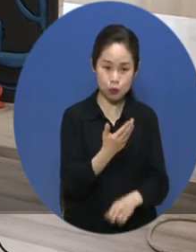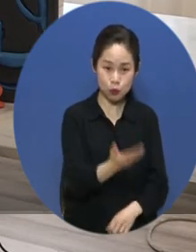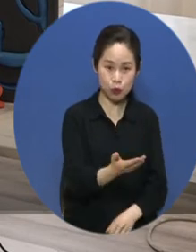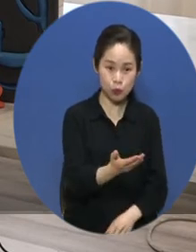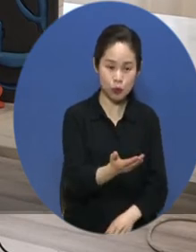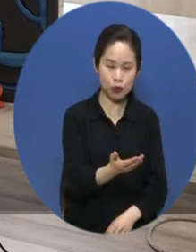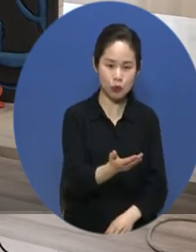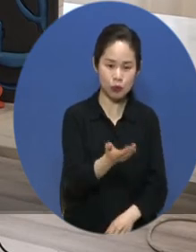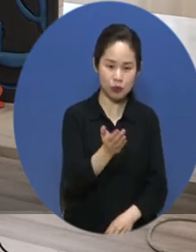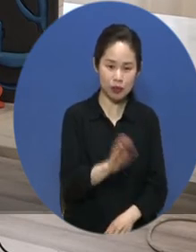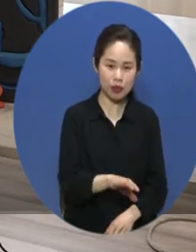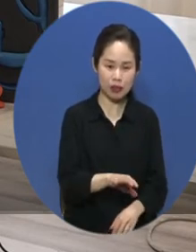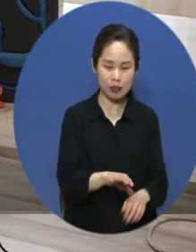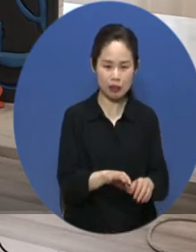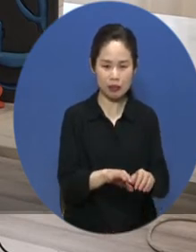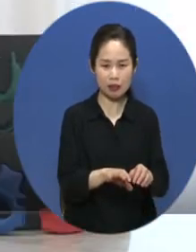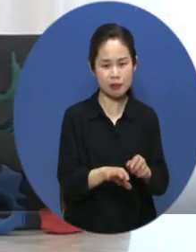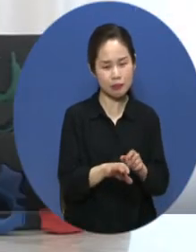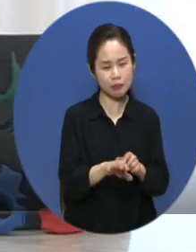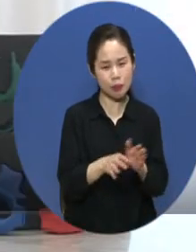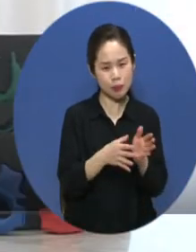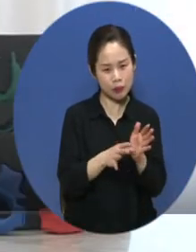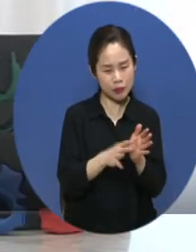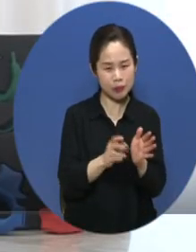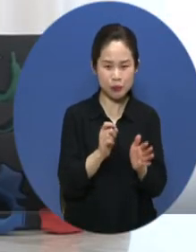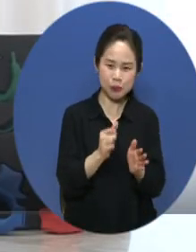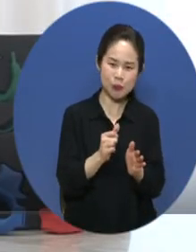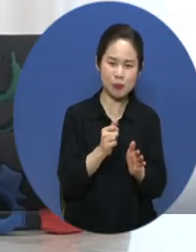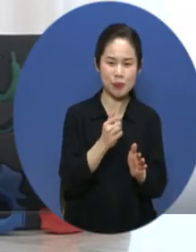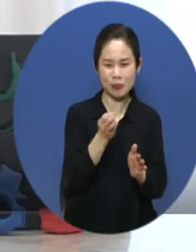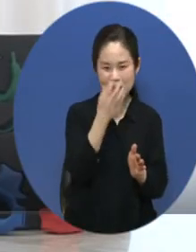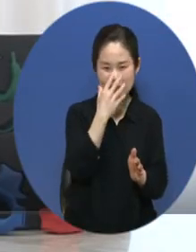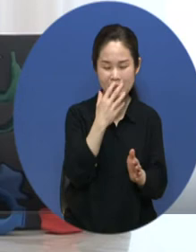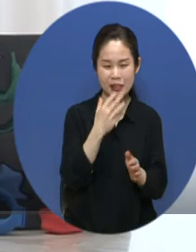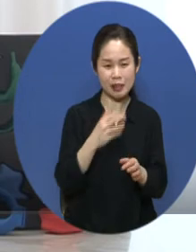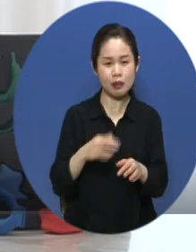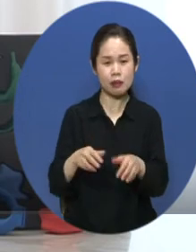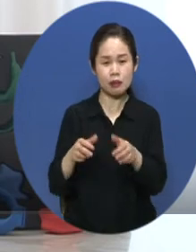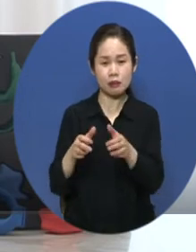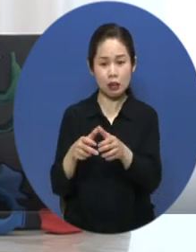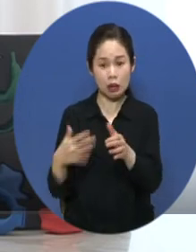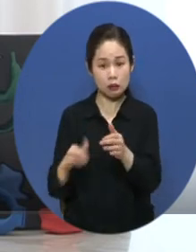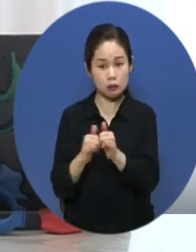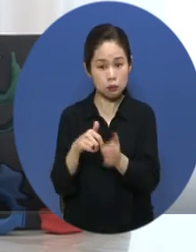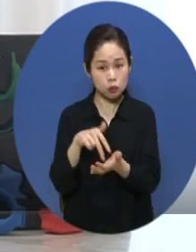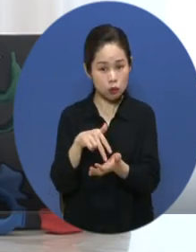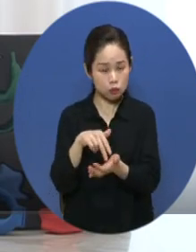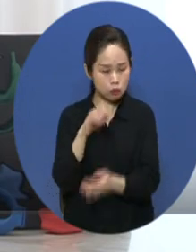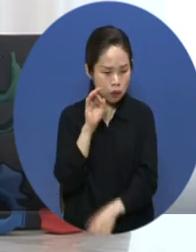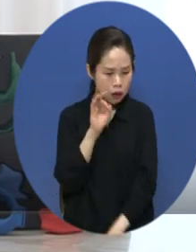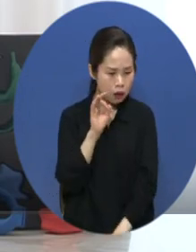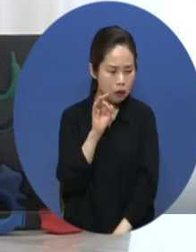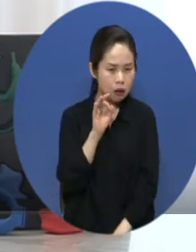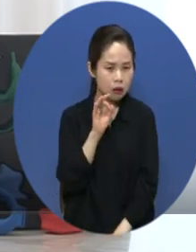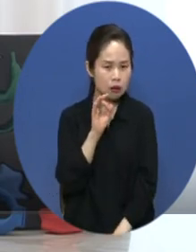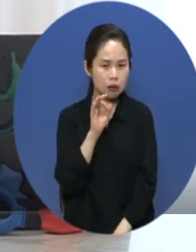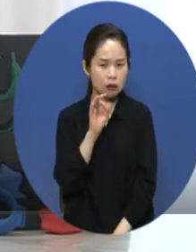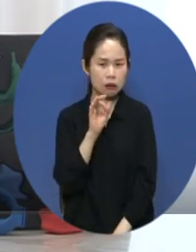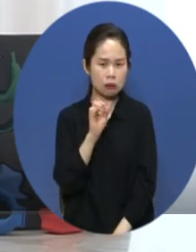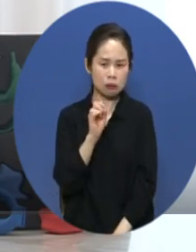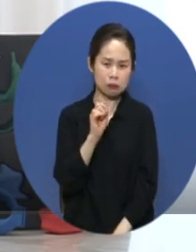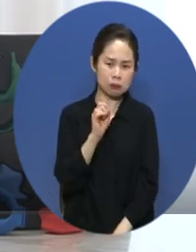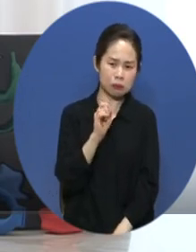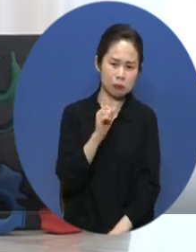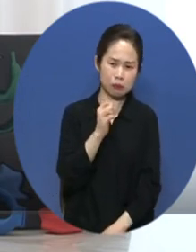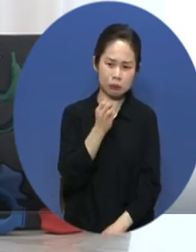자체가 되게 투박하게 생기기도 했고 어떻게 보면 남들이 보기에는 일반인들이 모르는 사람들이 보기에는 되게 거칠게 생겨서